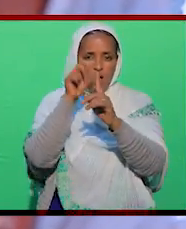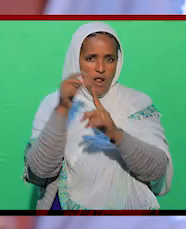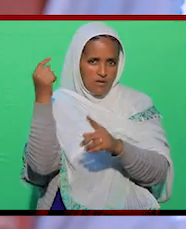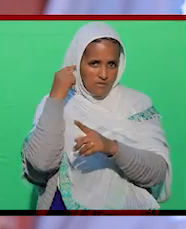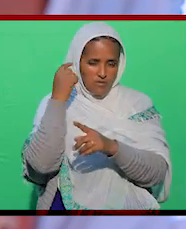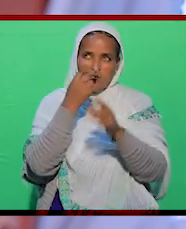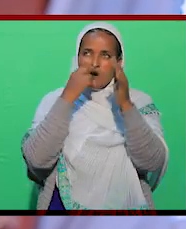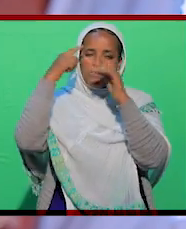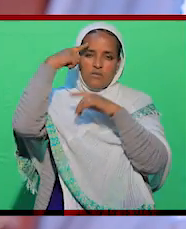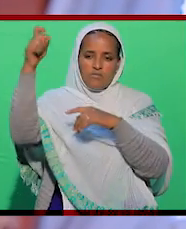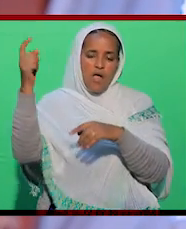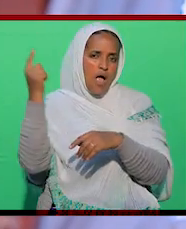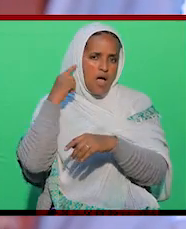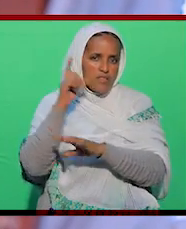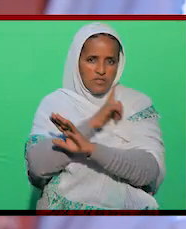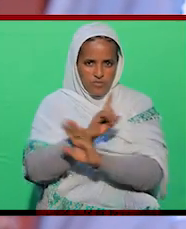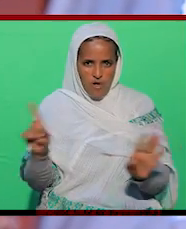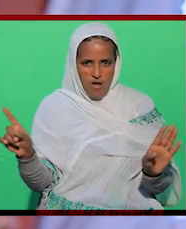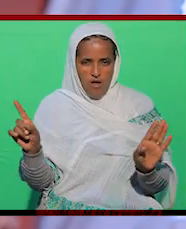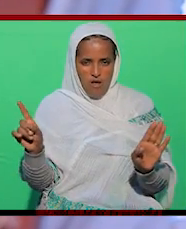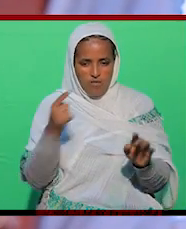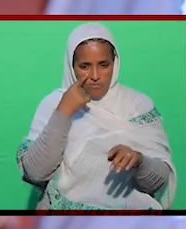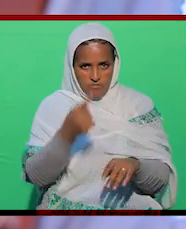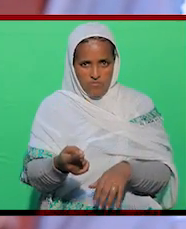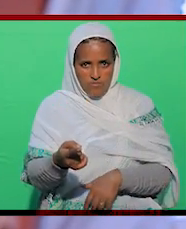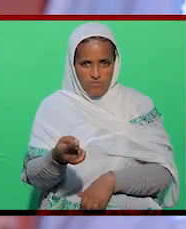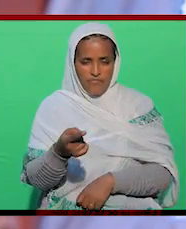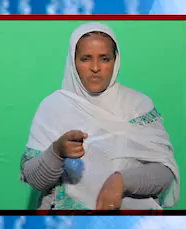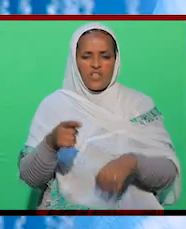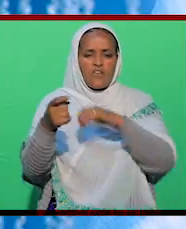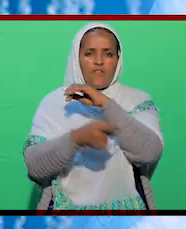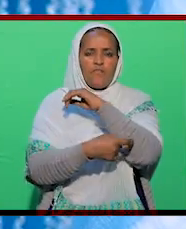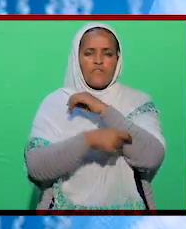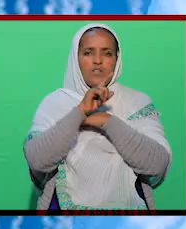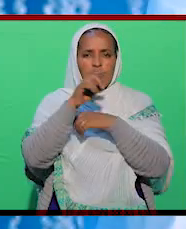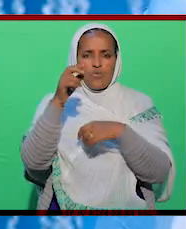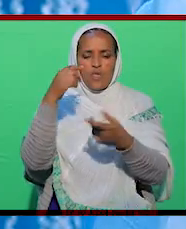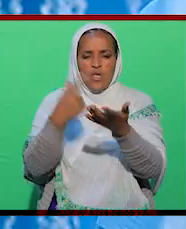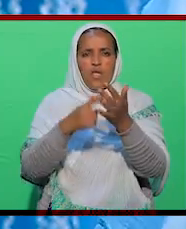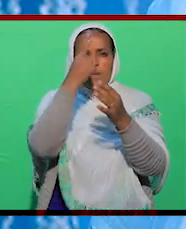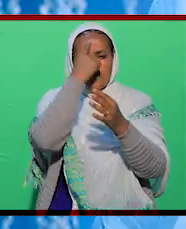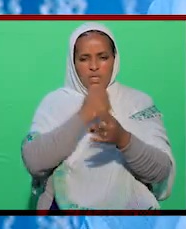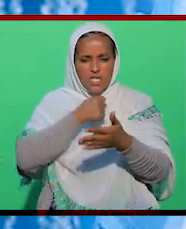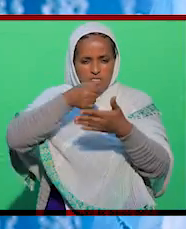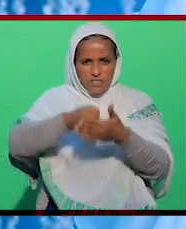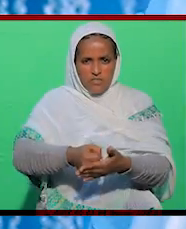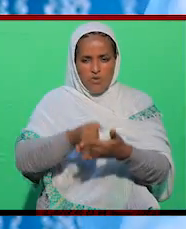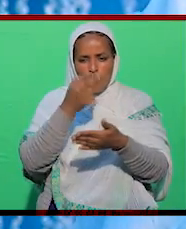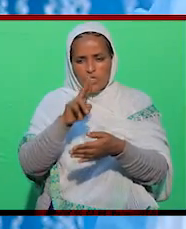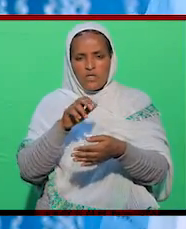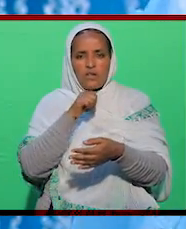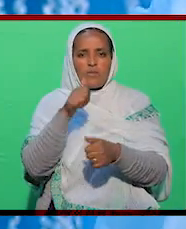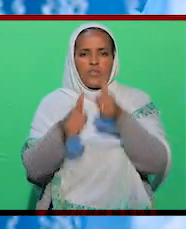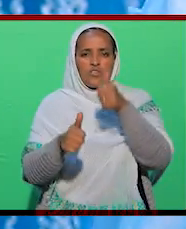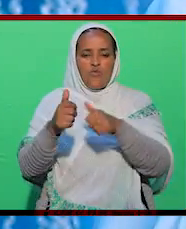የዚያን ነቢይ ቃል ወይም ያን ህልም አላሚ አትስማ። አየህ፣ ሊፈትን ነው ምን ያለ ምነቴ የጸና